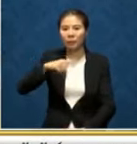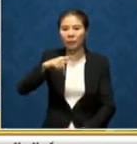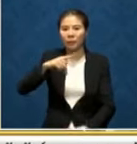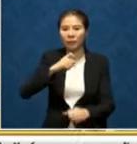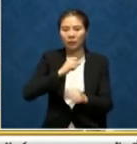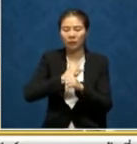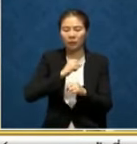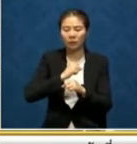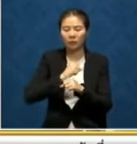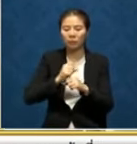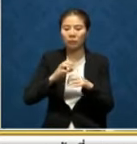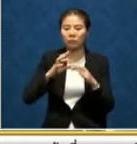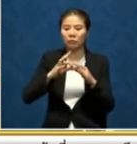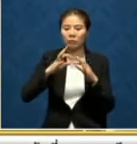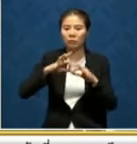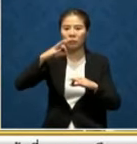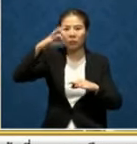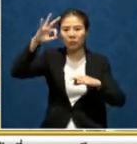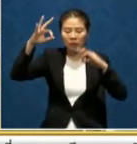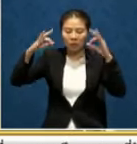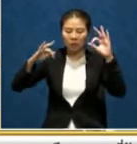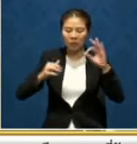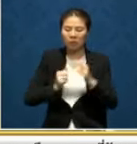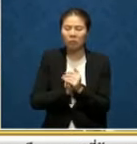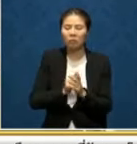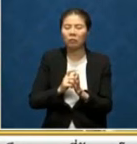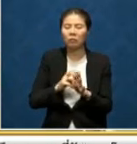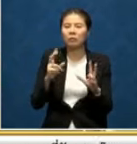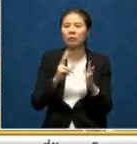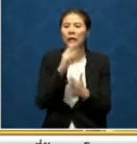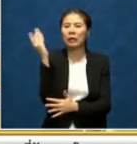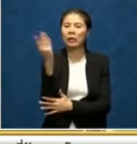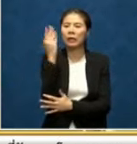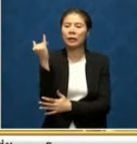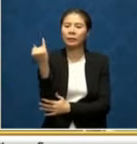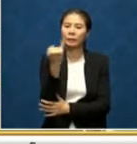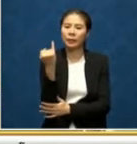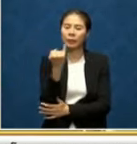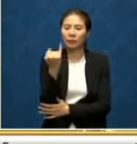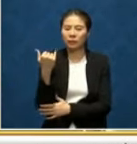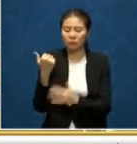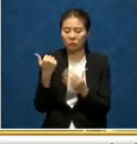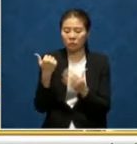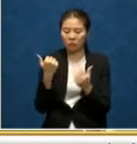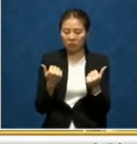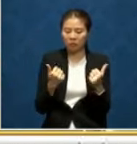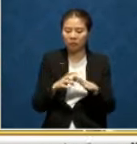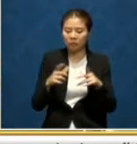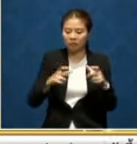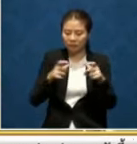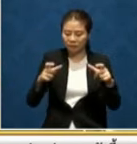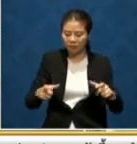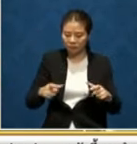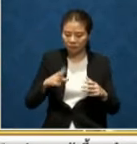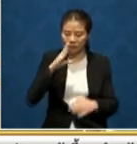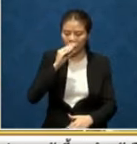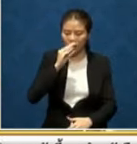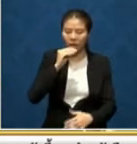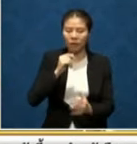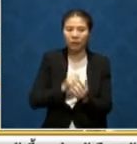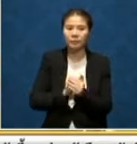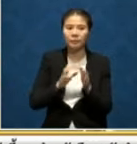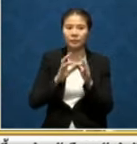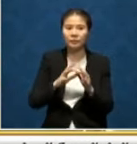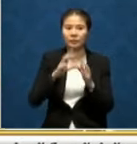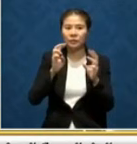ปล่อยก๊าซเรือนกระจกสูงสุดแต่ท่านทราบไหมคะว่าในรายงานฉบับนี้แทบจะไม่พูดถึงแนวทางและวิธีการ